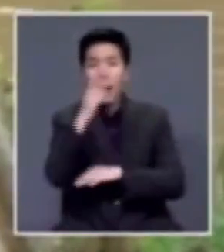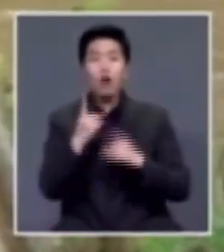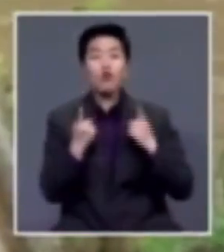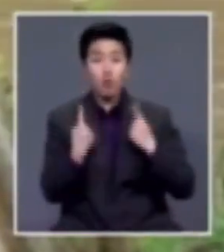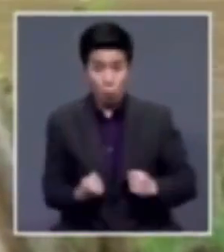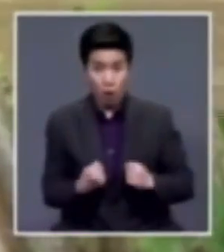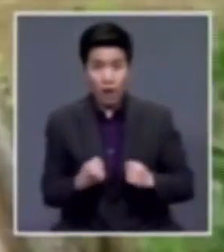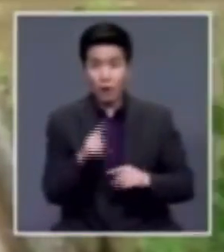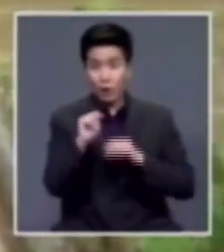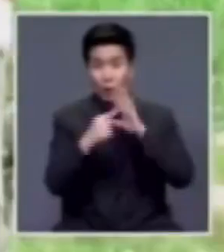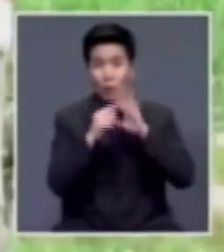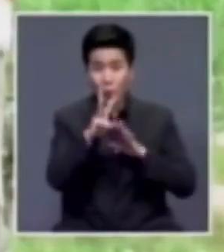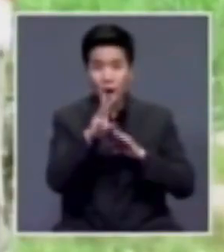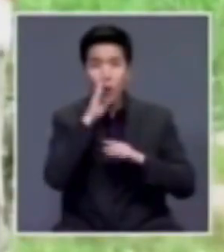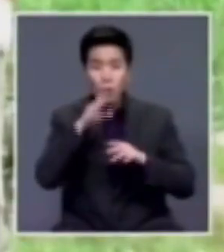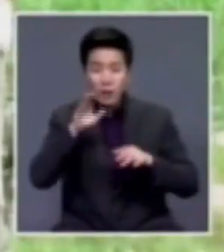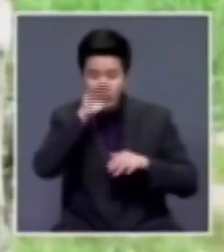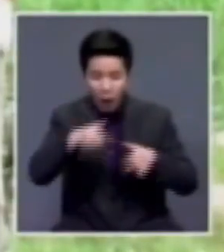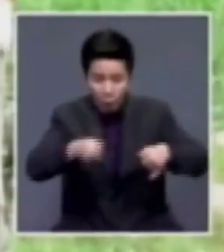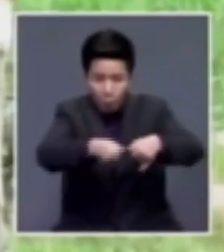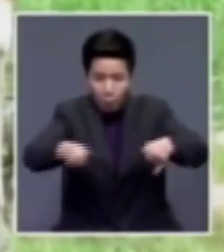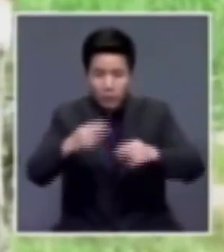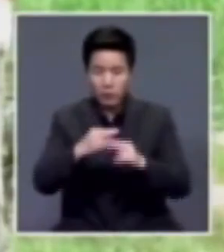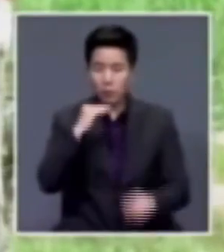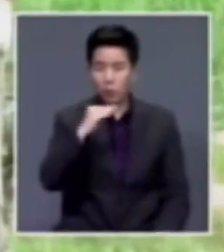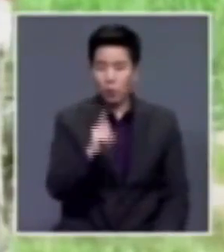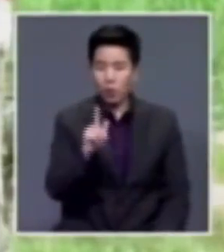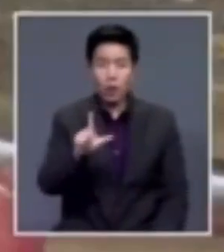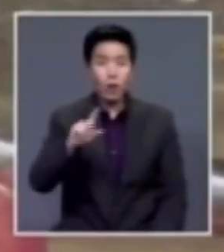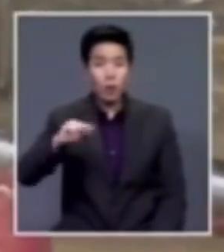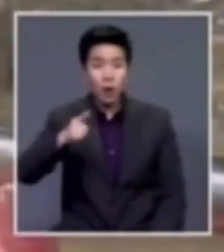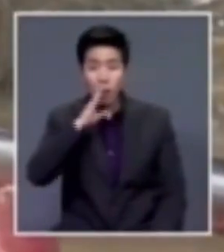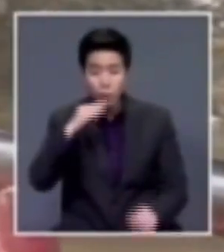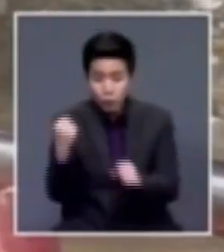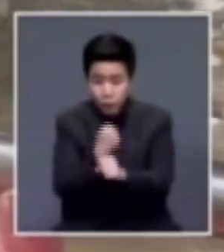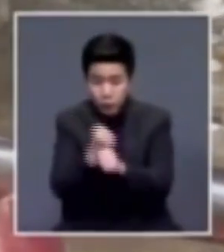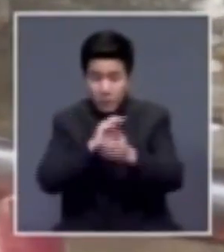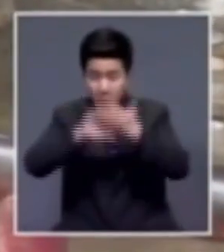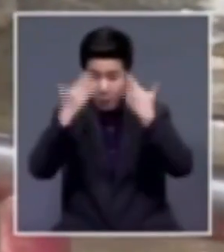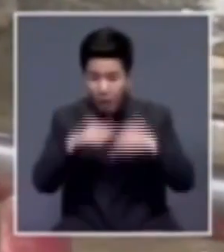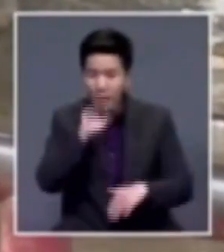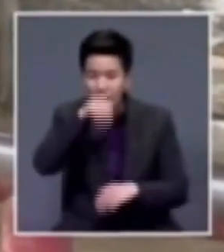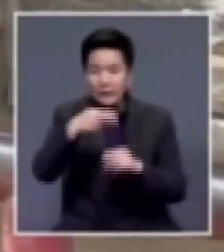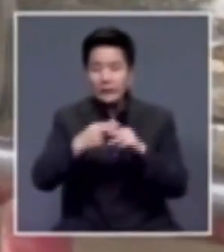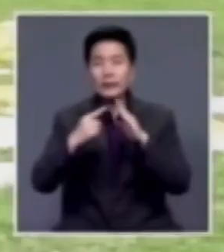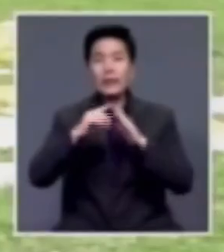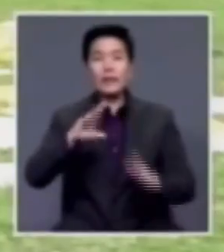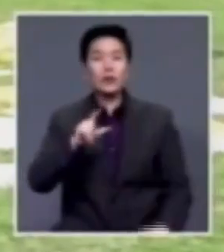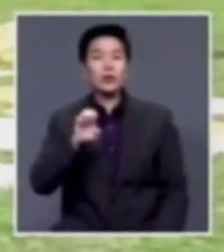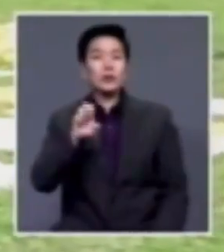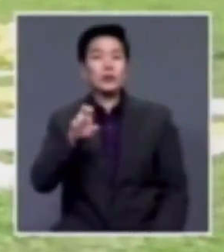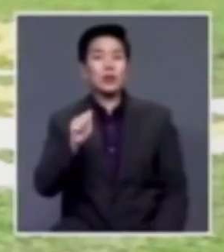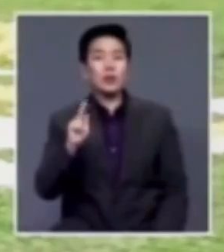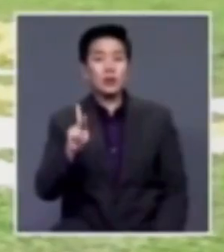วถ้าอยู่รวมกันเป็นกลุ่มเราเรียกว่าโขลงเมื่อช้างนำมาฝึกมาเลี้ยงไว้ใช้ในบ้านเราเรียกว่าเชือกแต่ถ้าเป็นช้างหลว